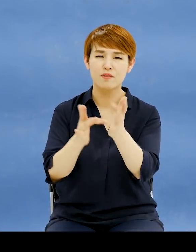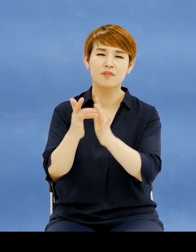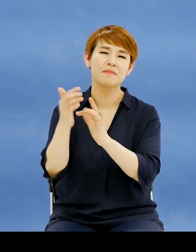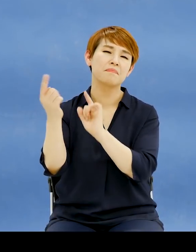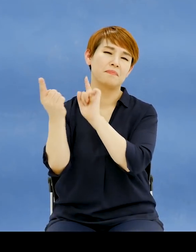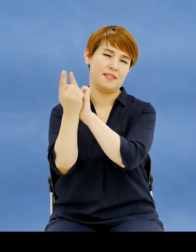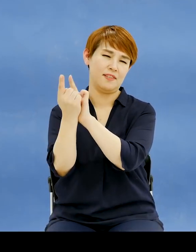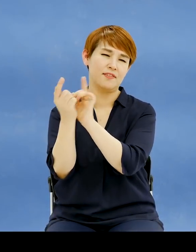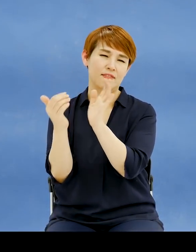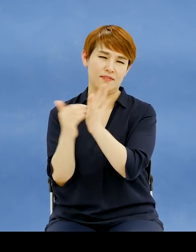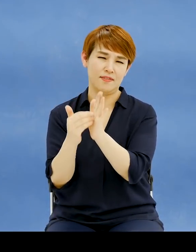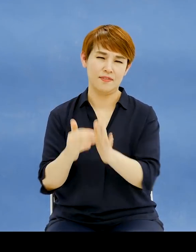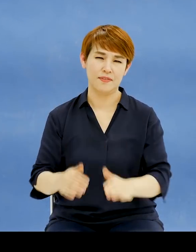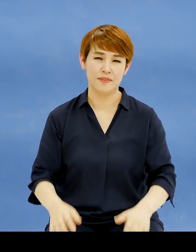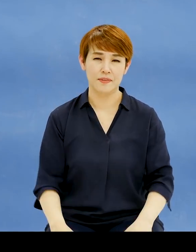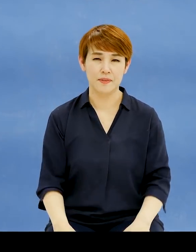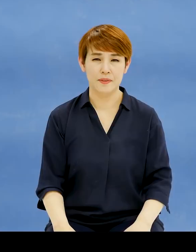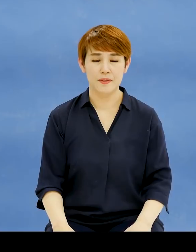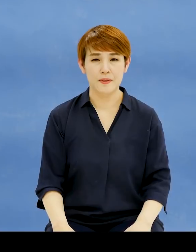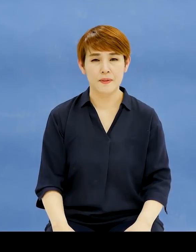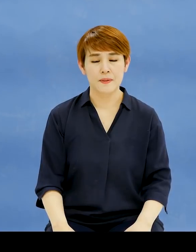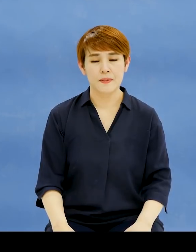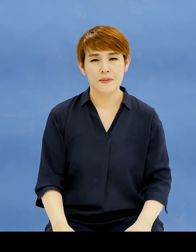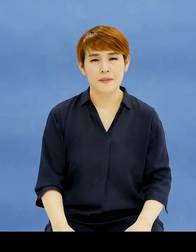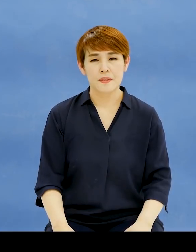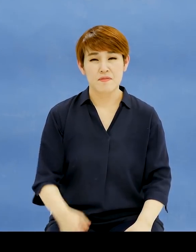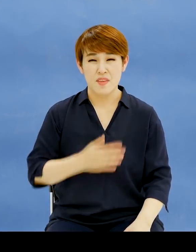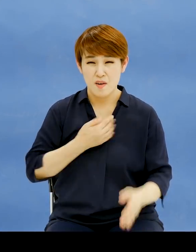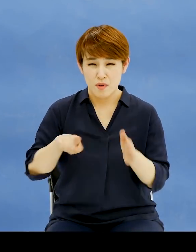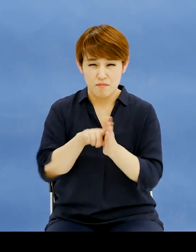그리고 거기에서 예수님을 진짜로 깊이 만났어요. 그래서